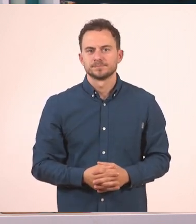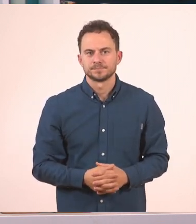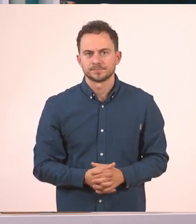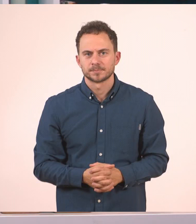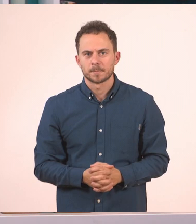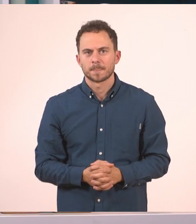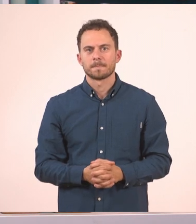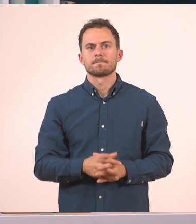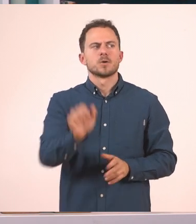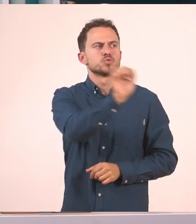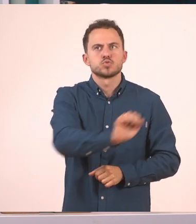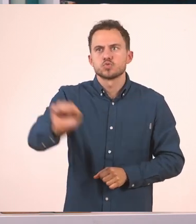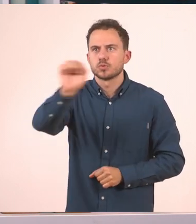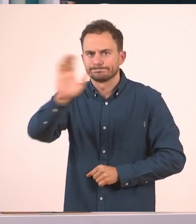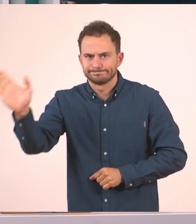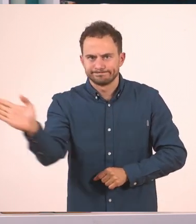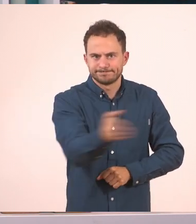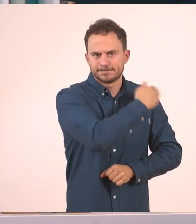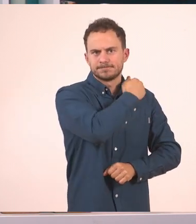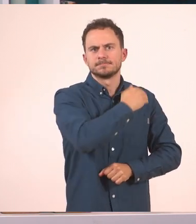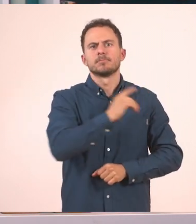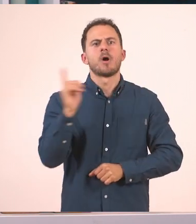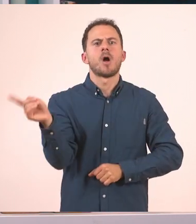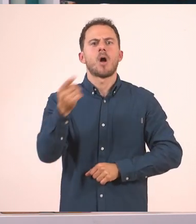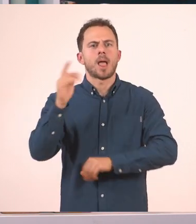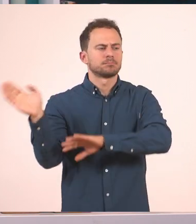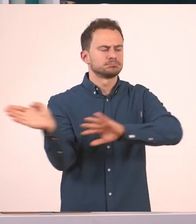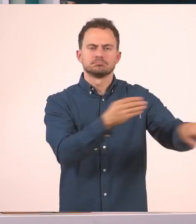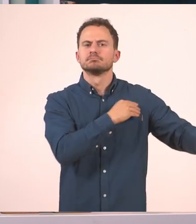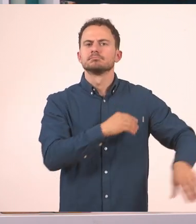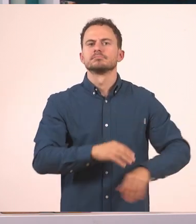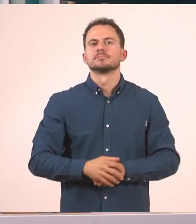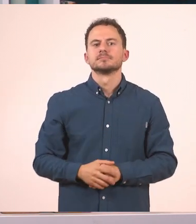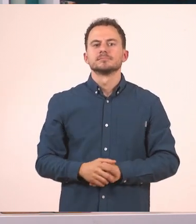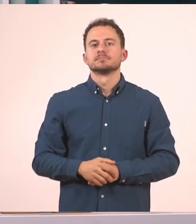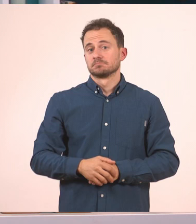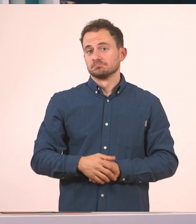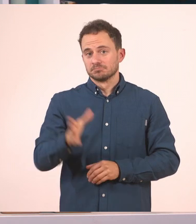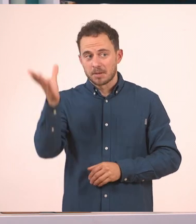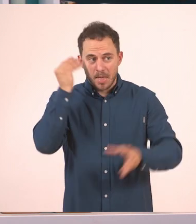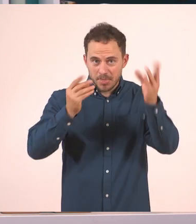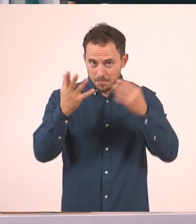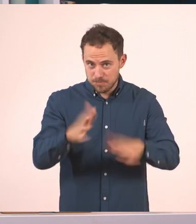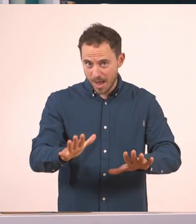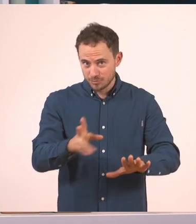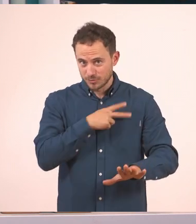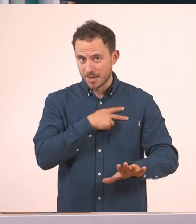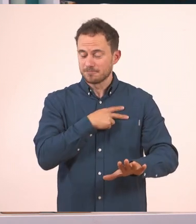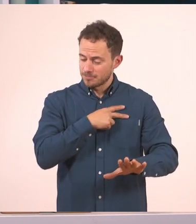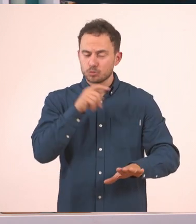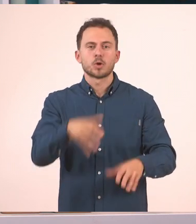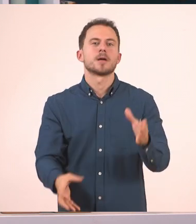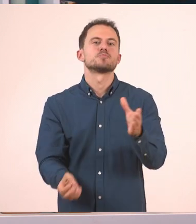Σβήνω αυτά τα κλάσματα και τους παλιούς όρους που τους μάθατε. Να πάμε σε κάτι